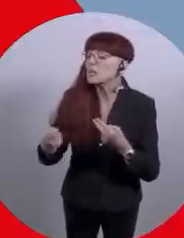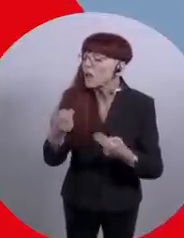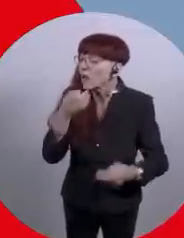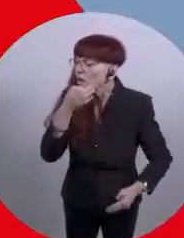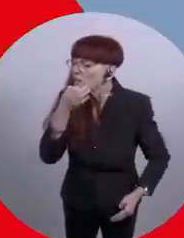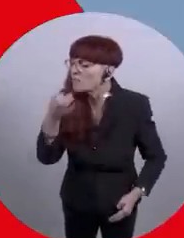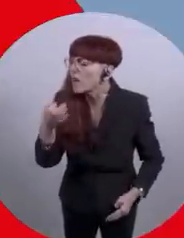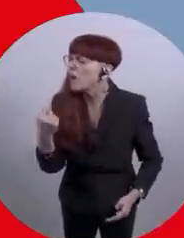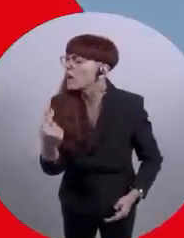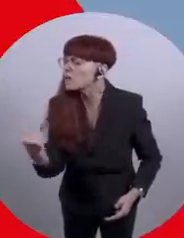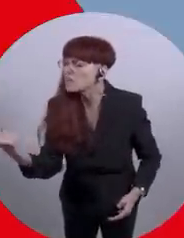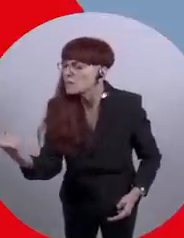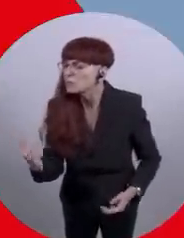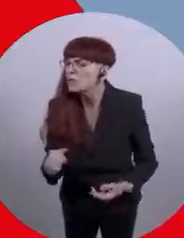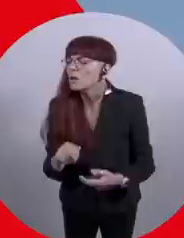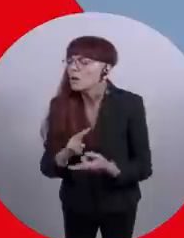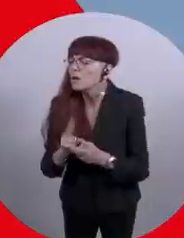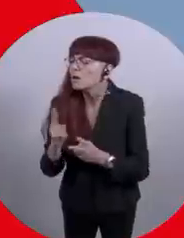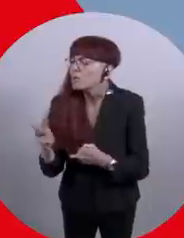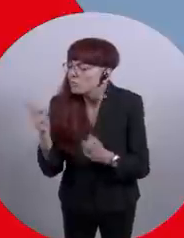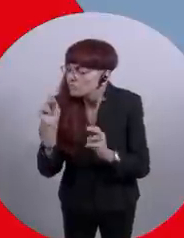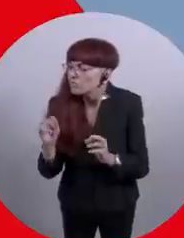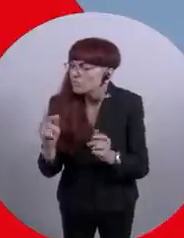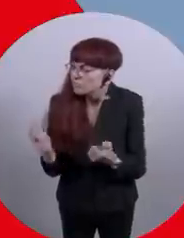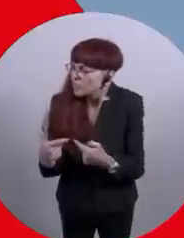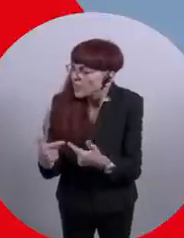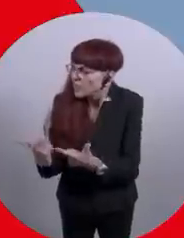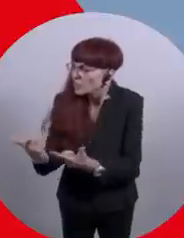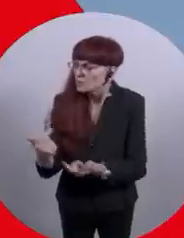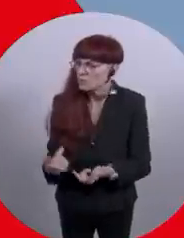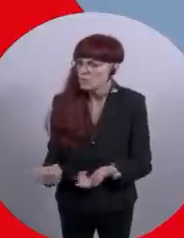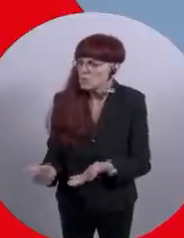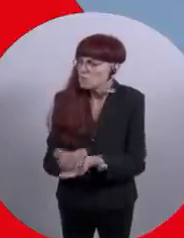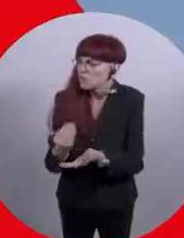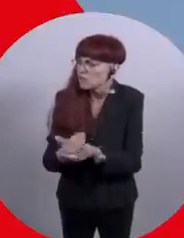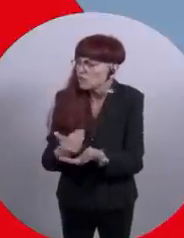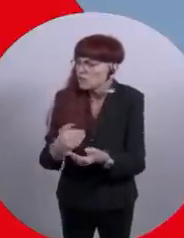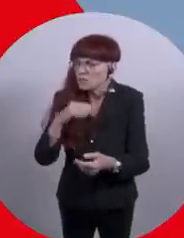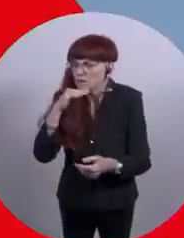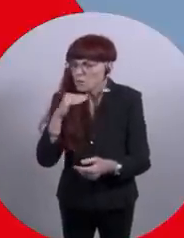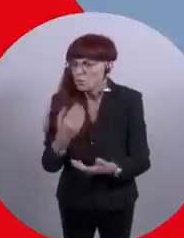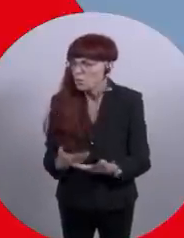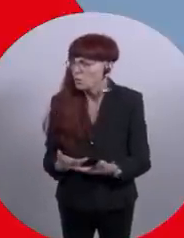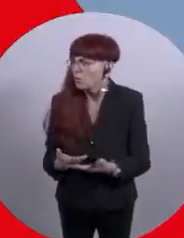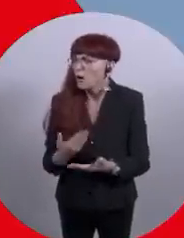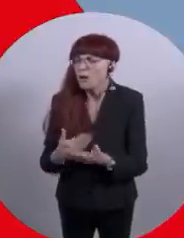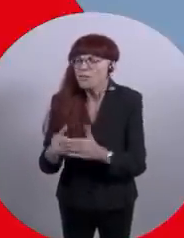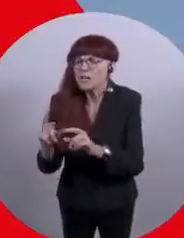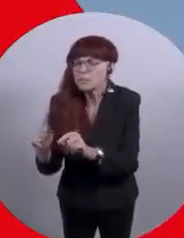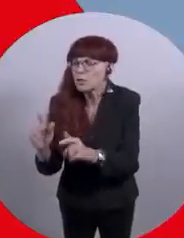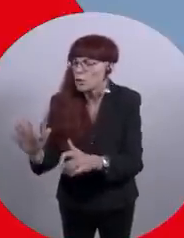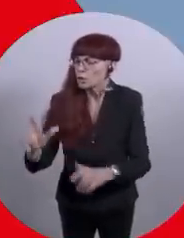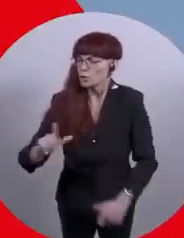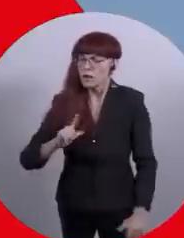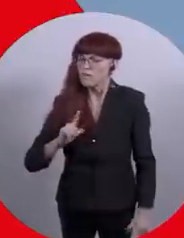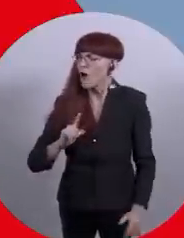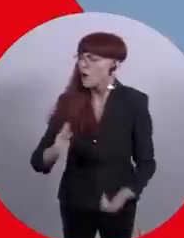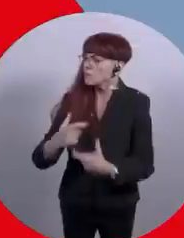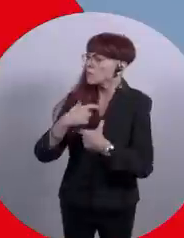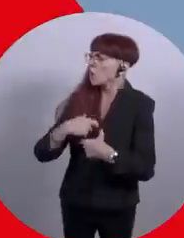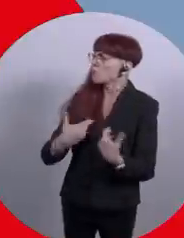wie geht sie eigentlich mit ihrem Einkommen wie viel verdient sie was bedeutet das was ist die Erwartungshaltung